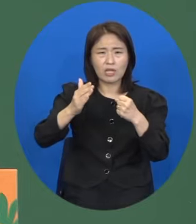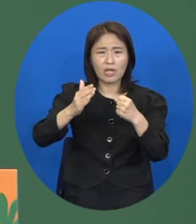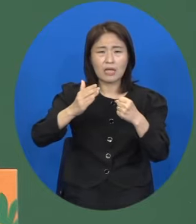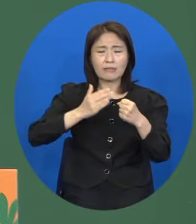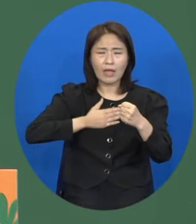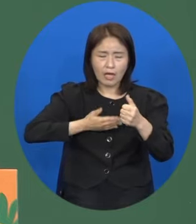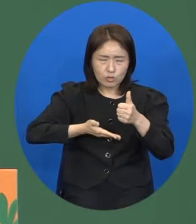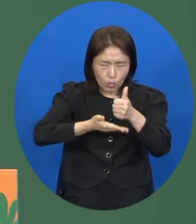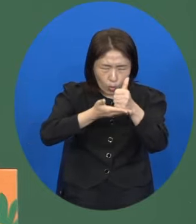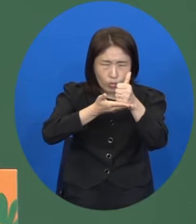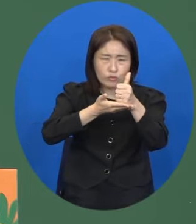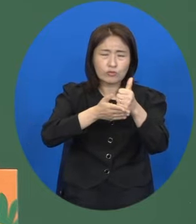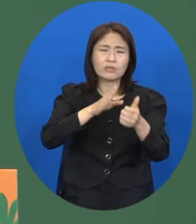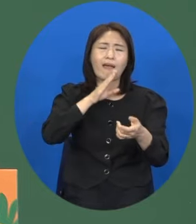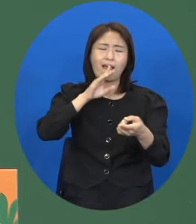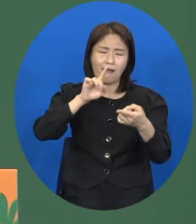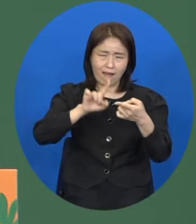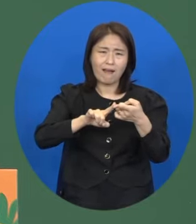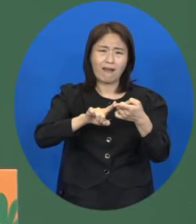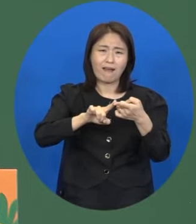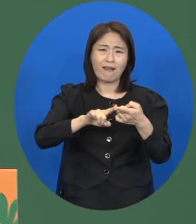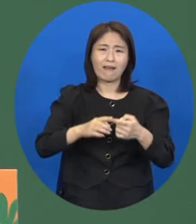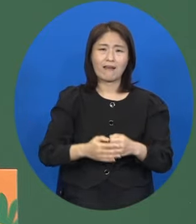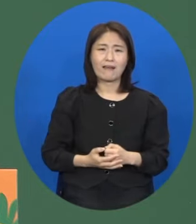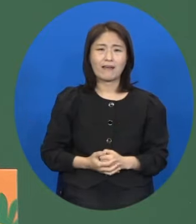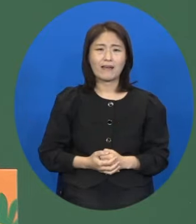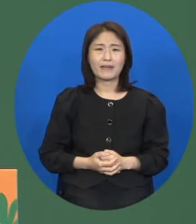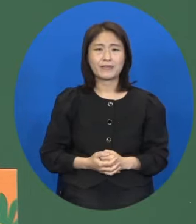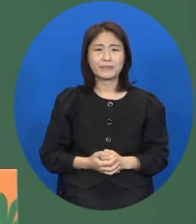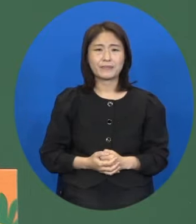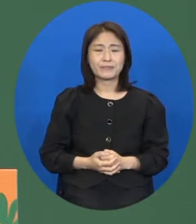존중받아 마땅한 존재라는 것.